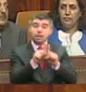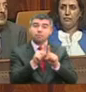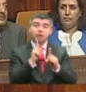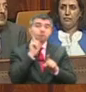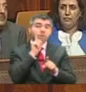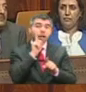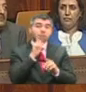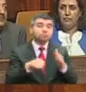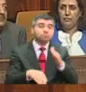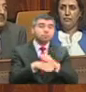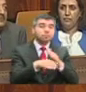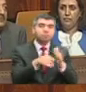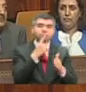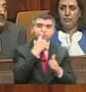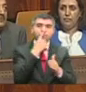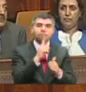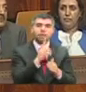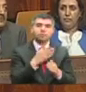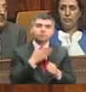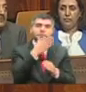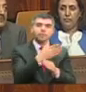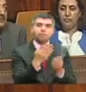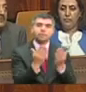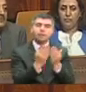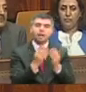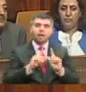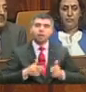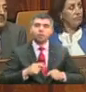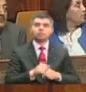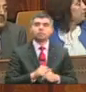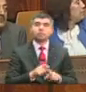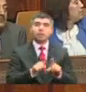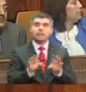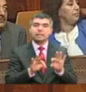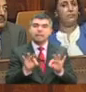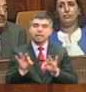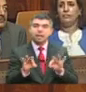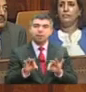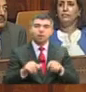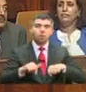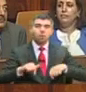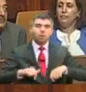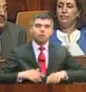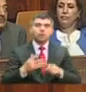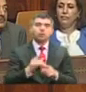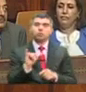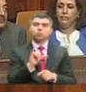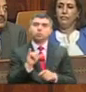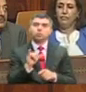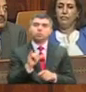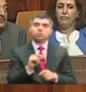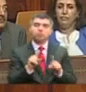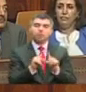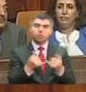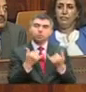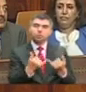في العالم القروي. نسائلكم سيد الوزير عن التدابير التي تتخذها وزارتكم في هذا المجال، ثم لماذا لحد